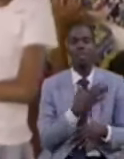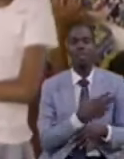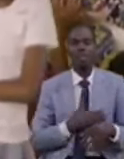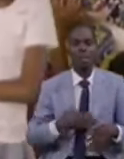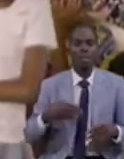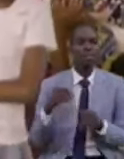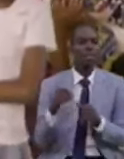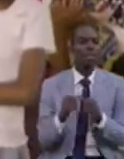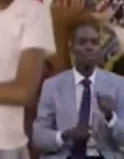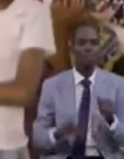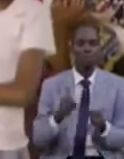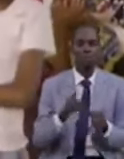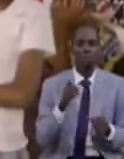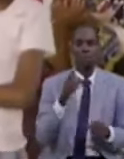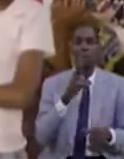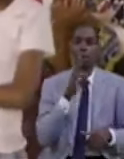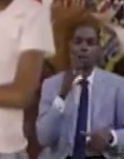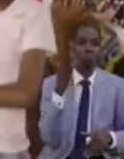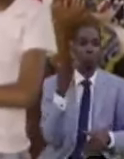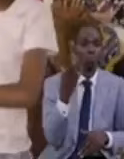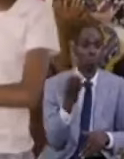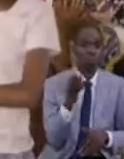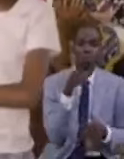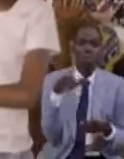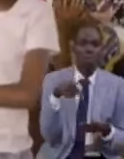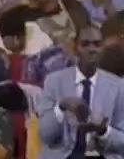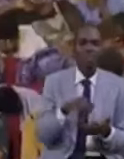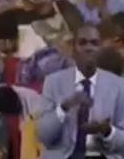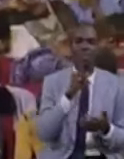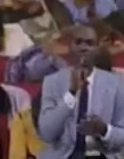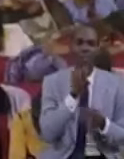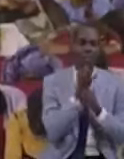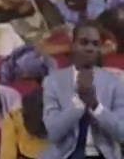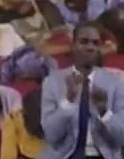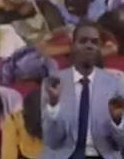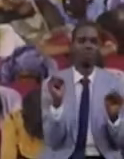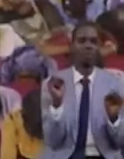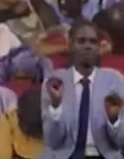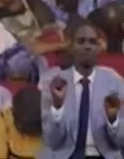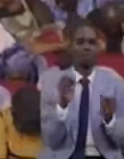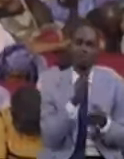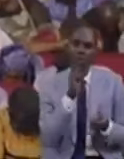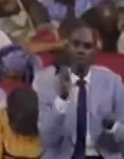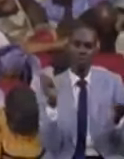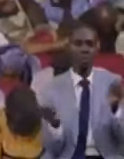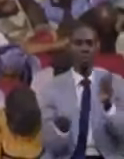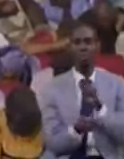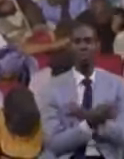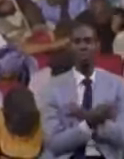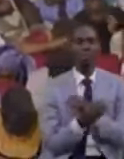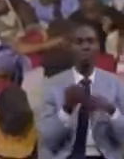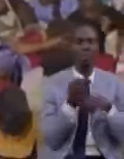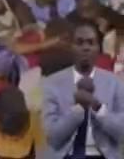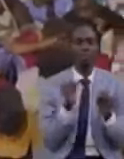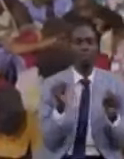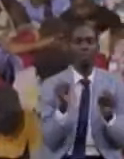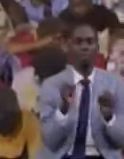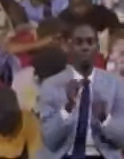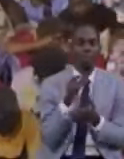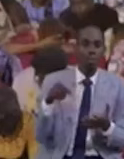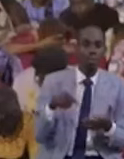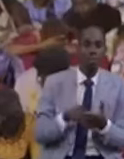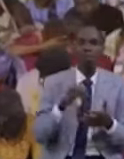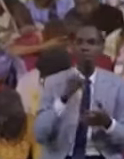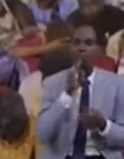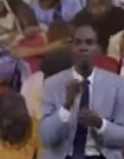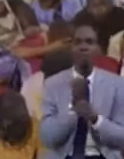tu es c'est le salut la transformation c'est le salut une